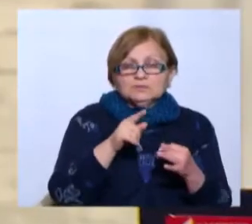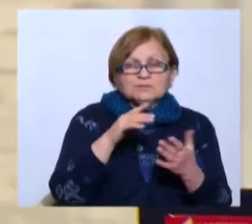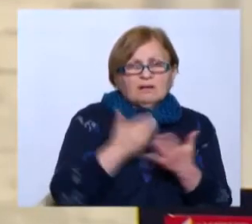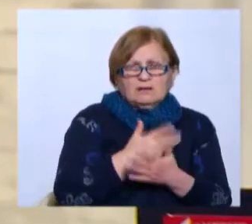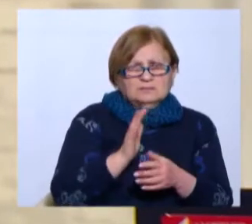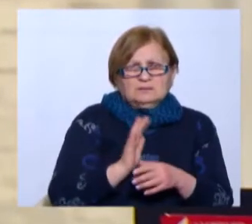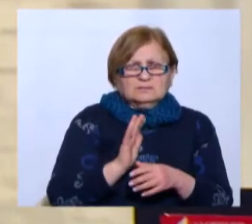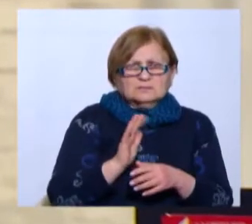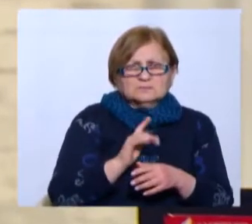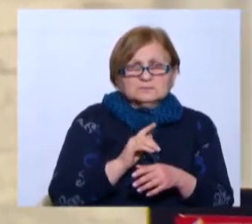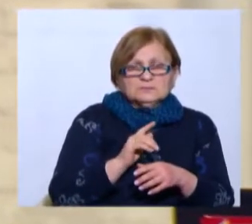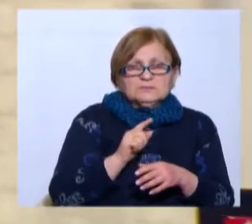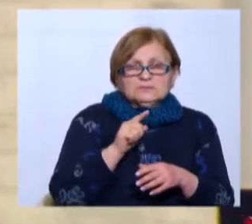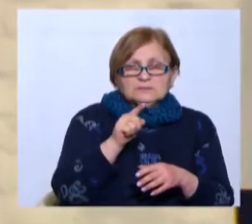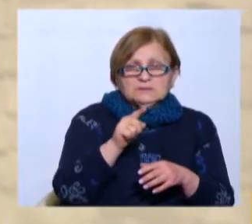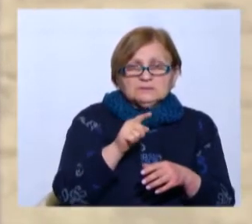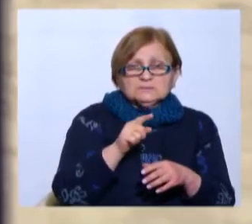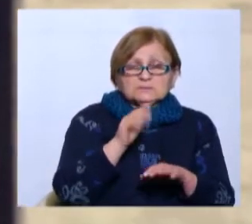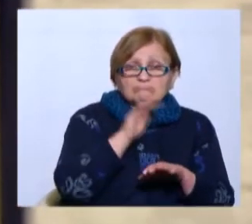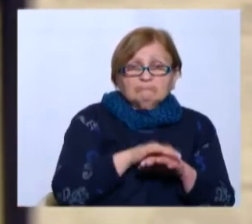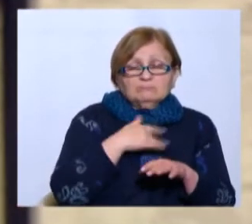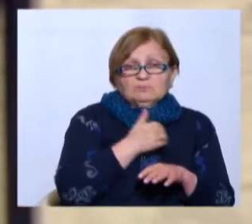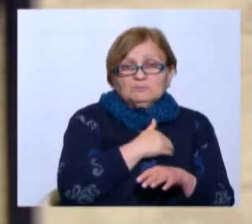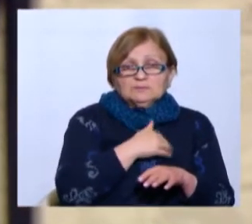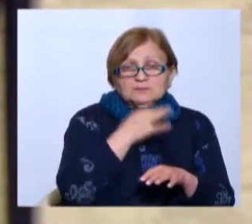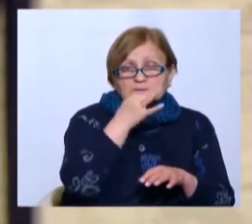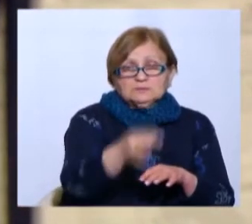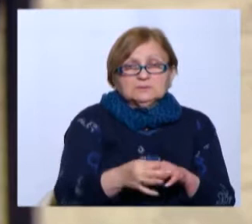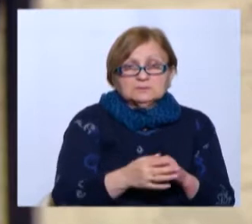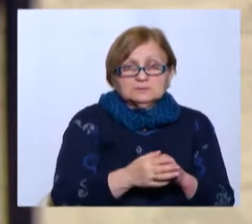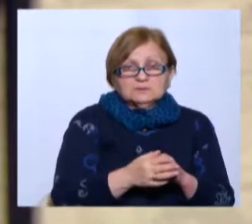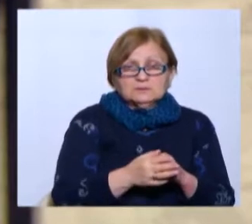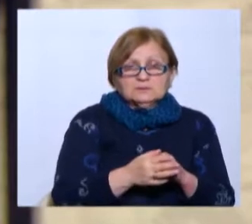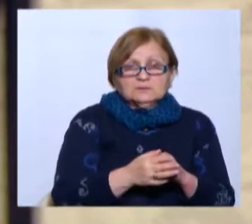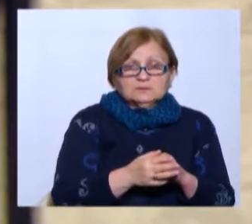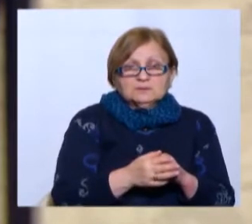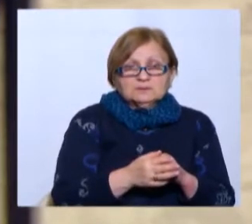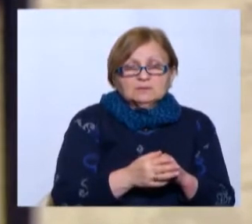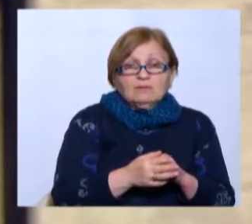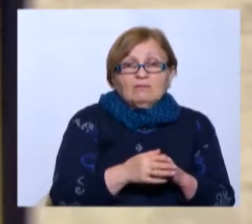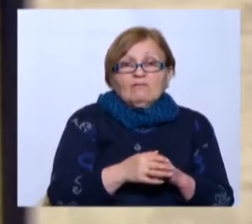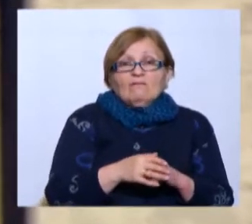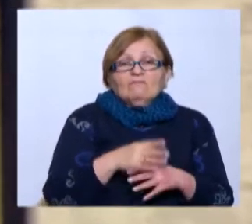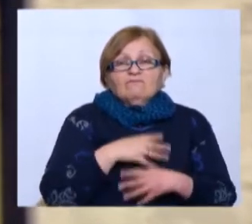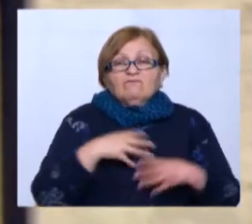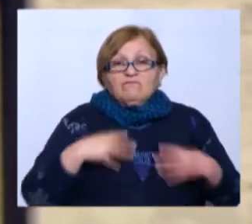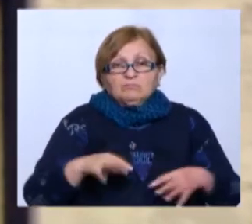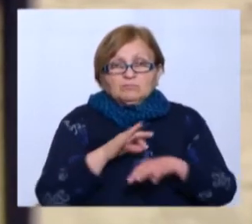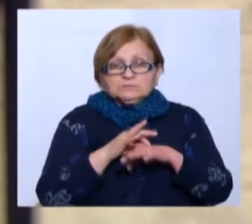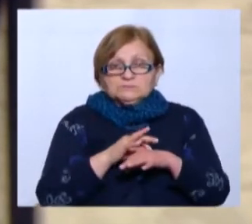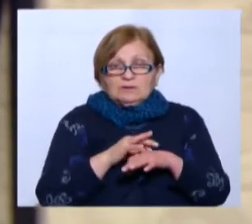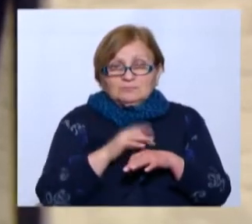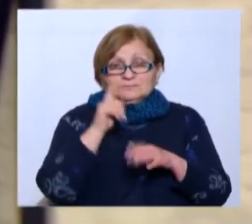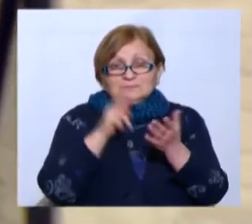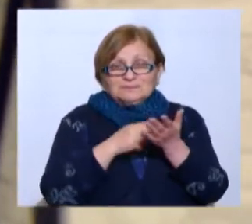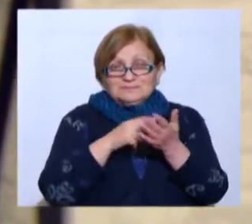ახალი, ამის დასტურად მინდა მოგიყვანოთ არც მეტი არც ნაკლები ვეფხისტყაოსანი. გახსოვთ